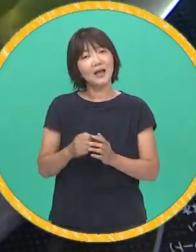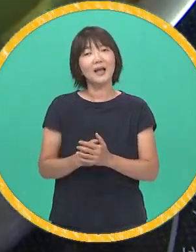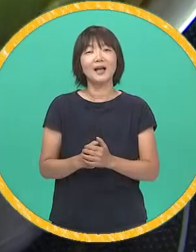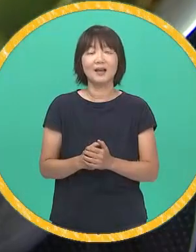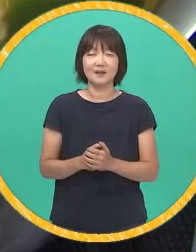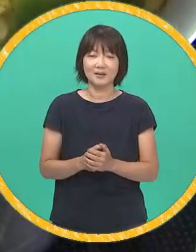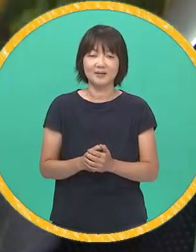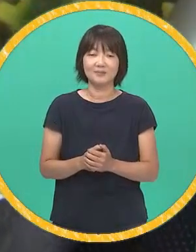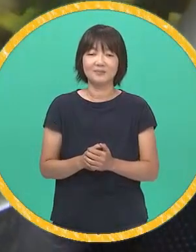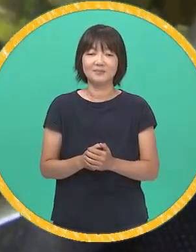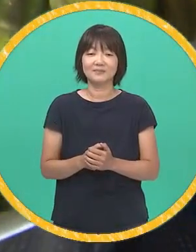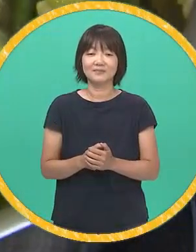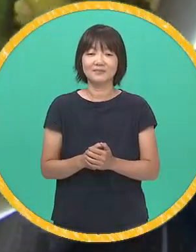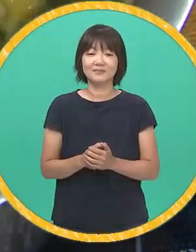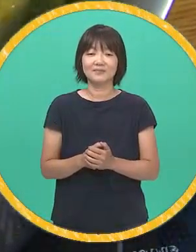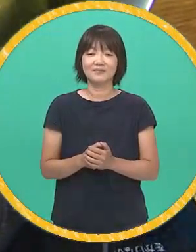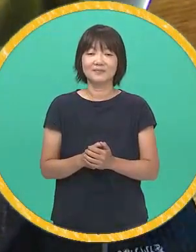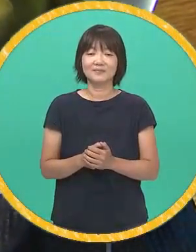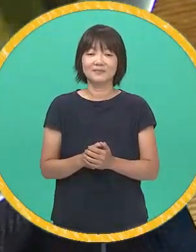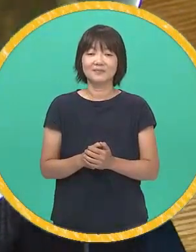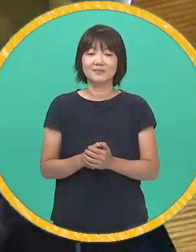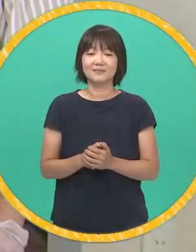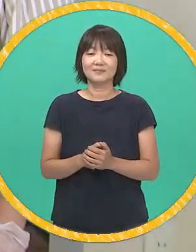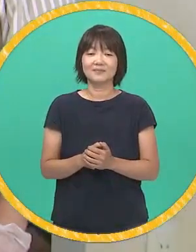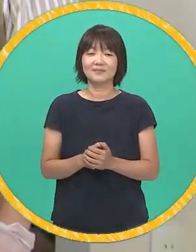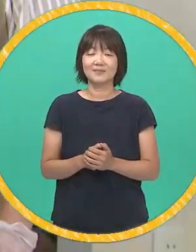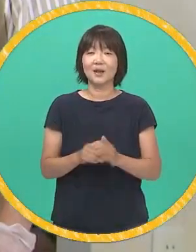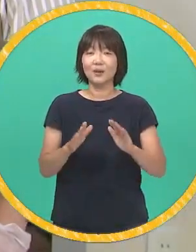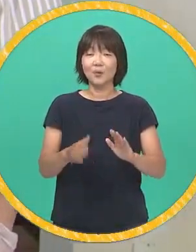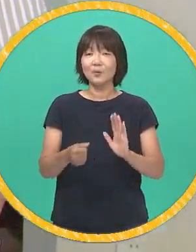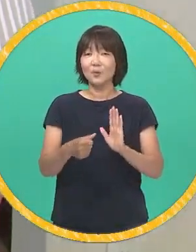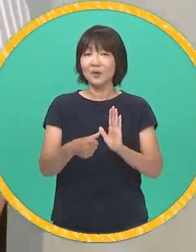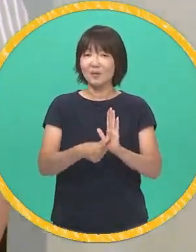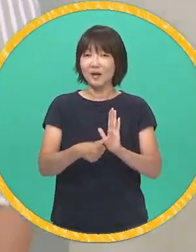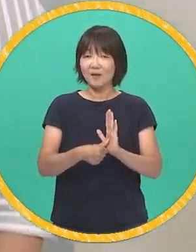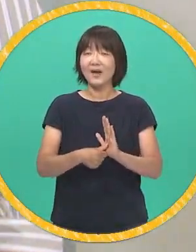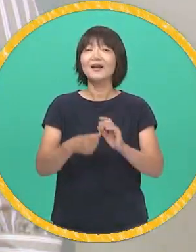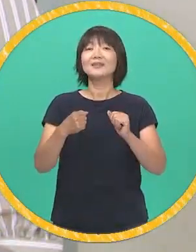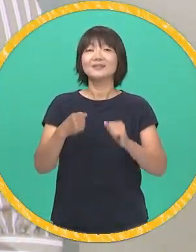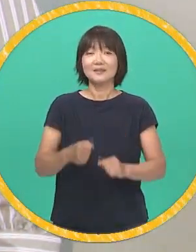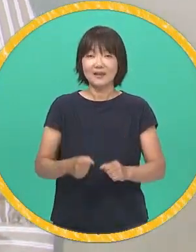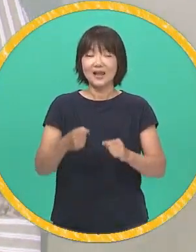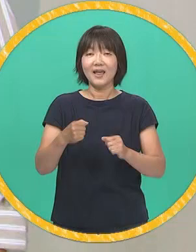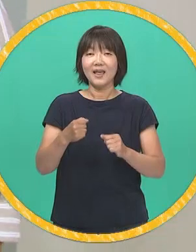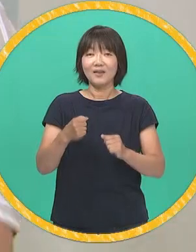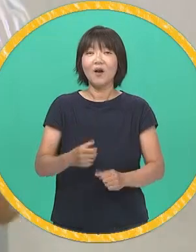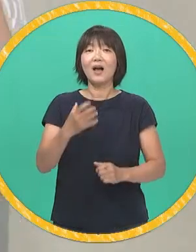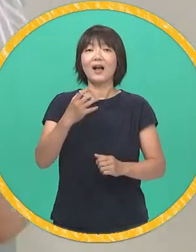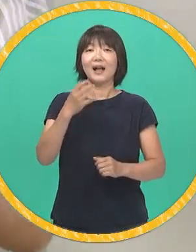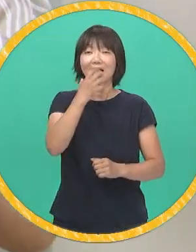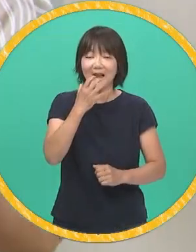アイナーあーかちゃったと思うんだけどはい京料理はむしろリンセ